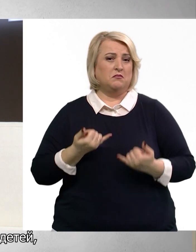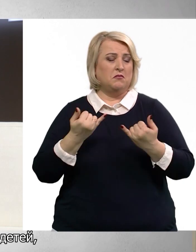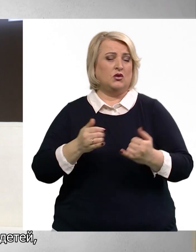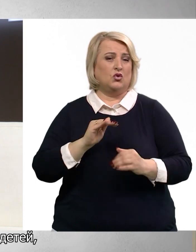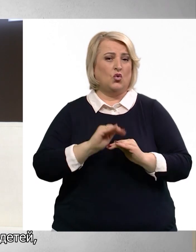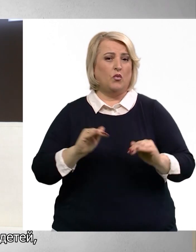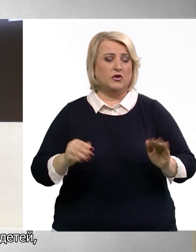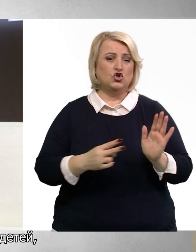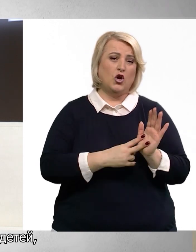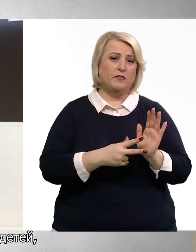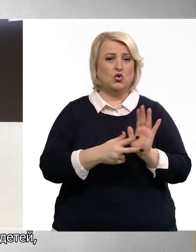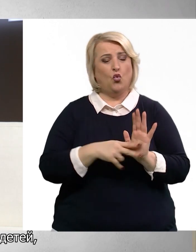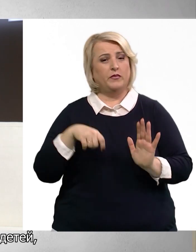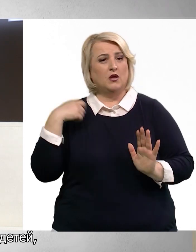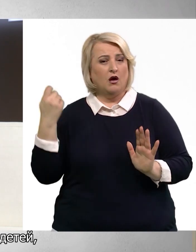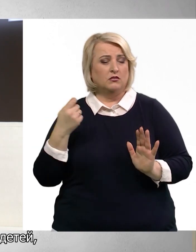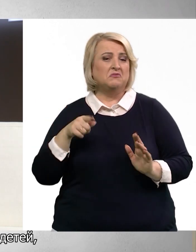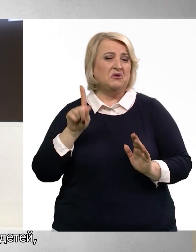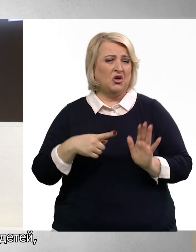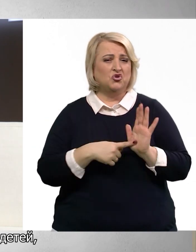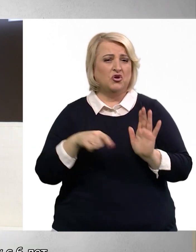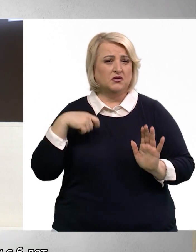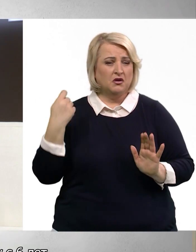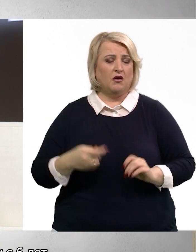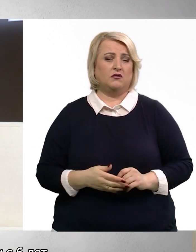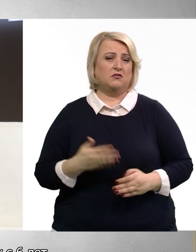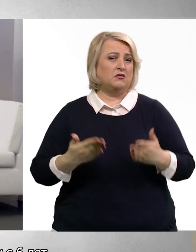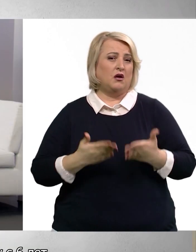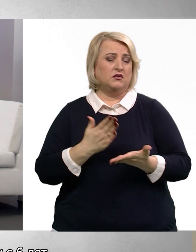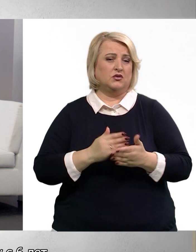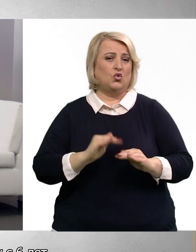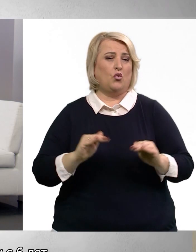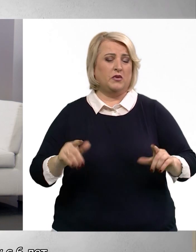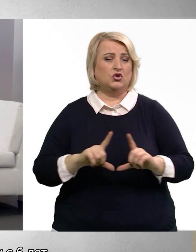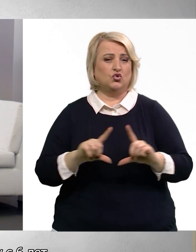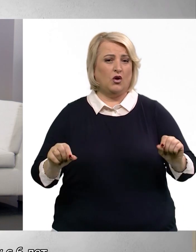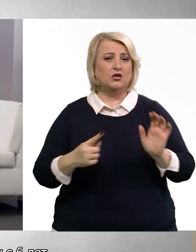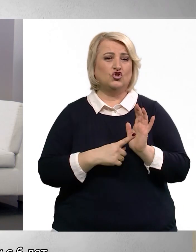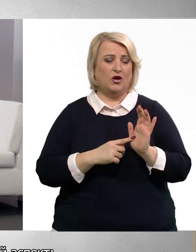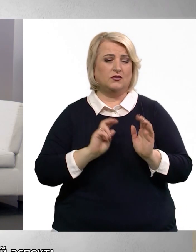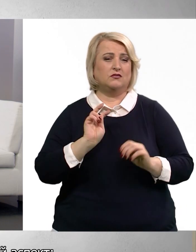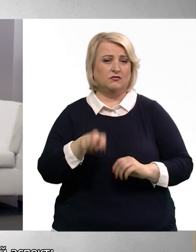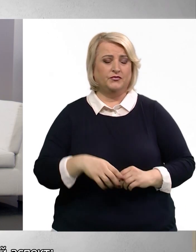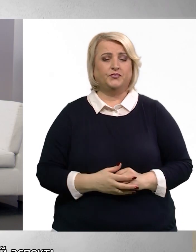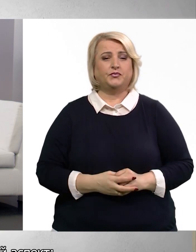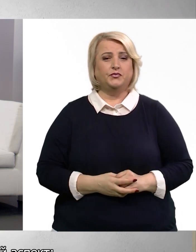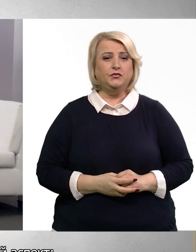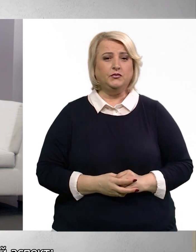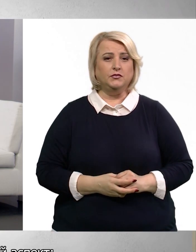de 7-8 ani, chiar și 6 ani, dacă mai sunt copii de școală care vin și la 6 ani la școală.